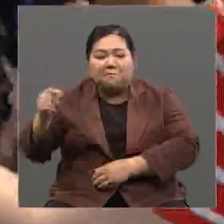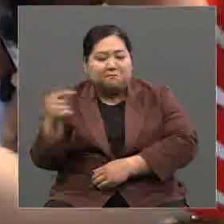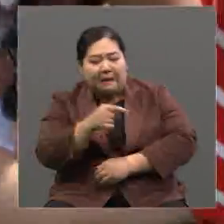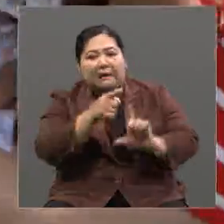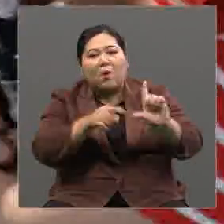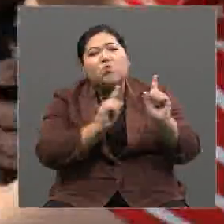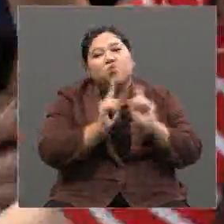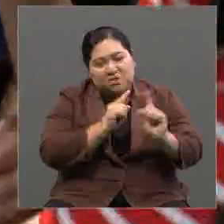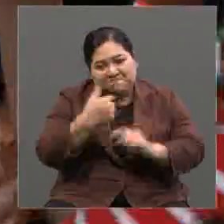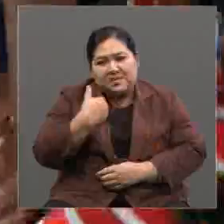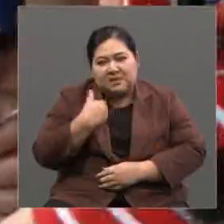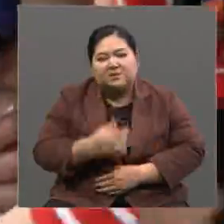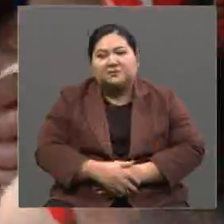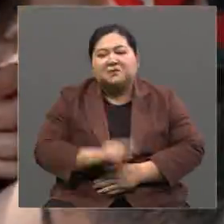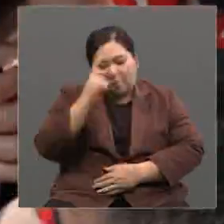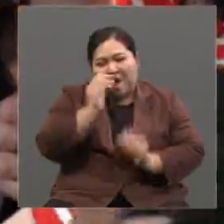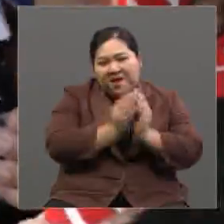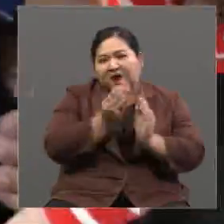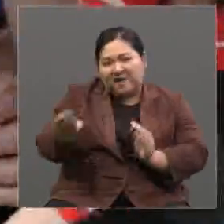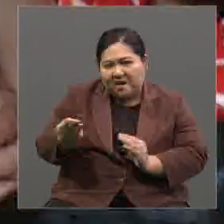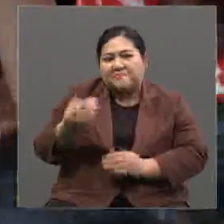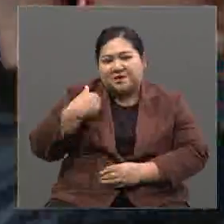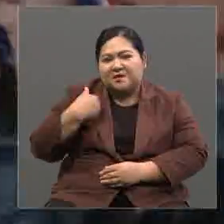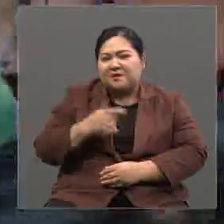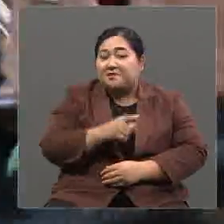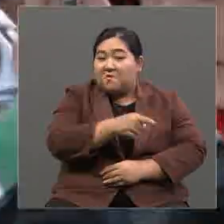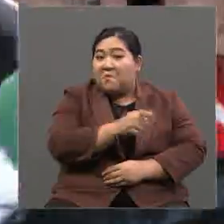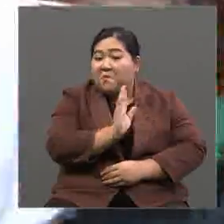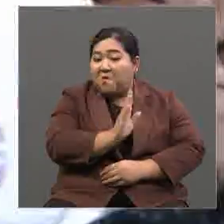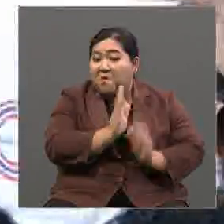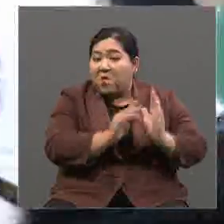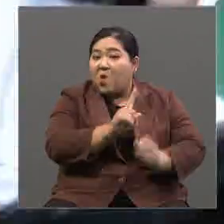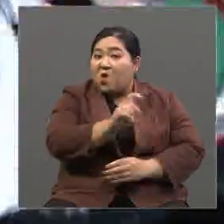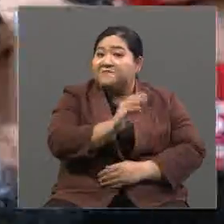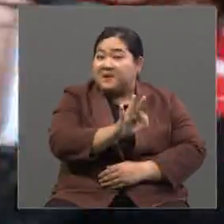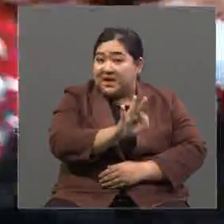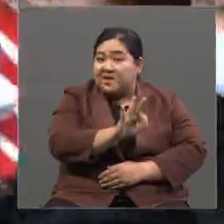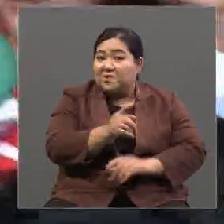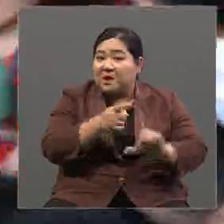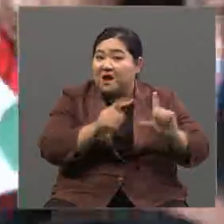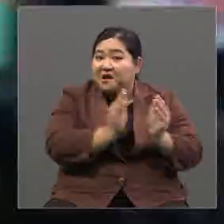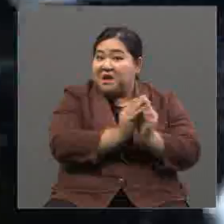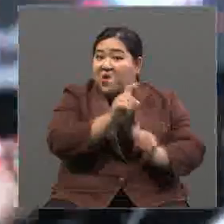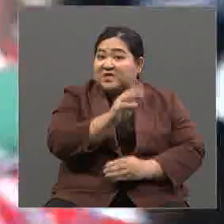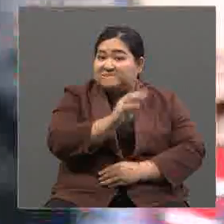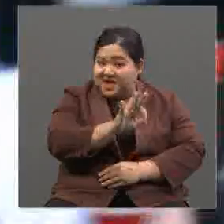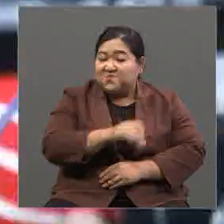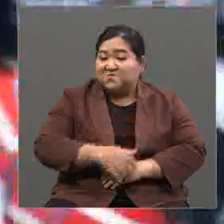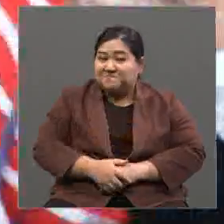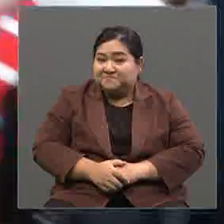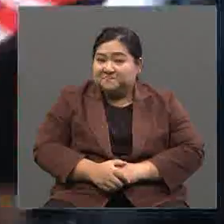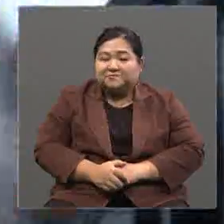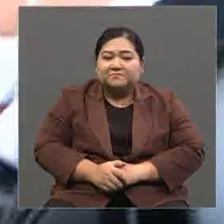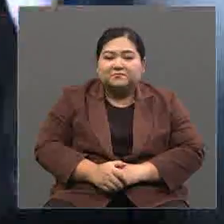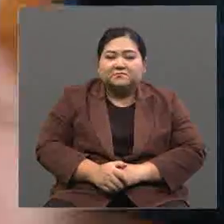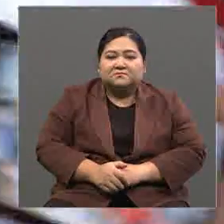เพิ่มคือถ้าได้จากก้าวไกลอีกอ่ะเกือบ150เสียงนะขนาดนี้149เสียงใช่ไหมคะโอ้ได้อีกเยอะเลย นะก็ต้